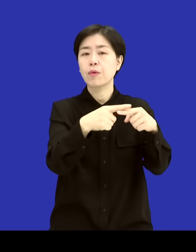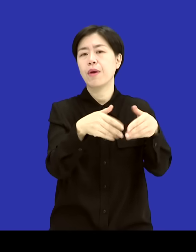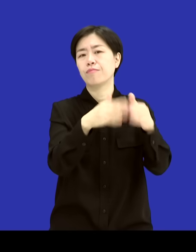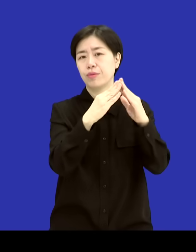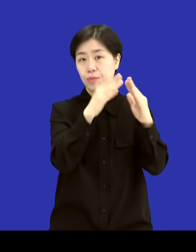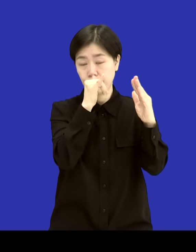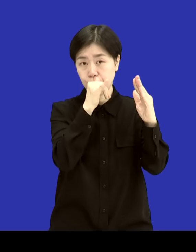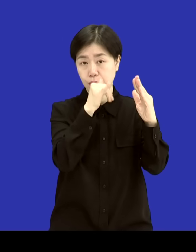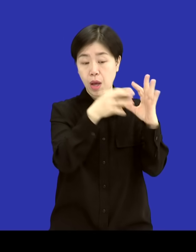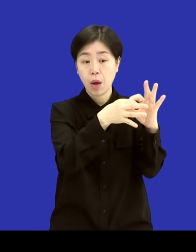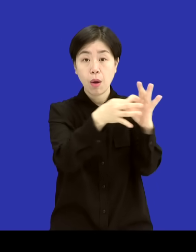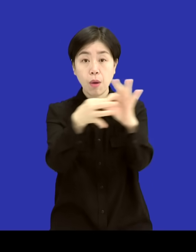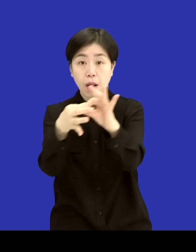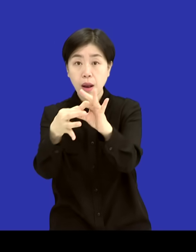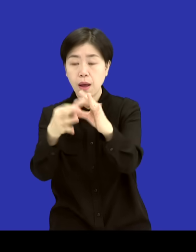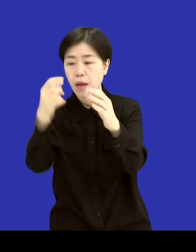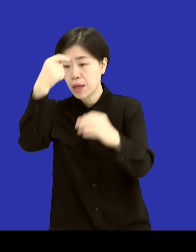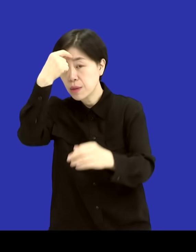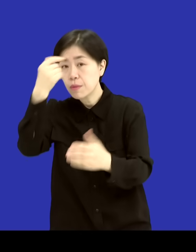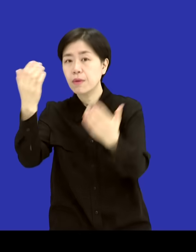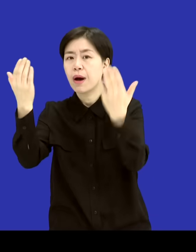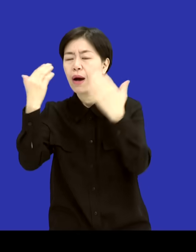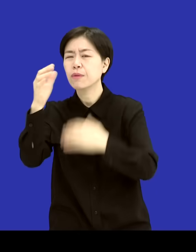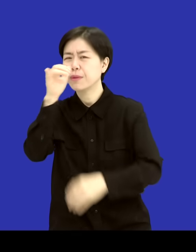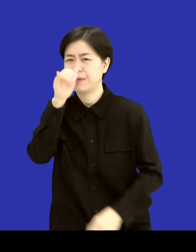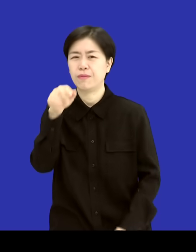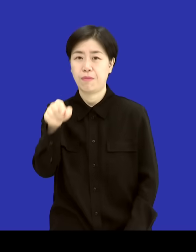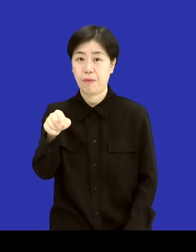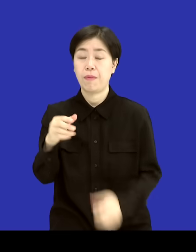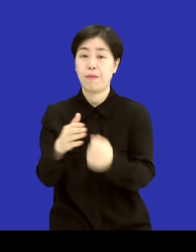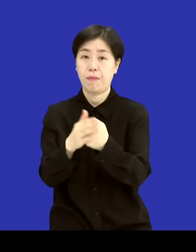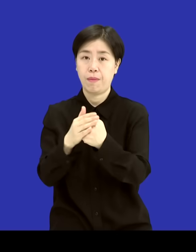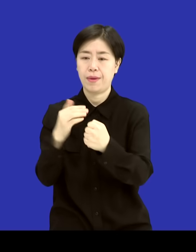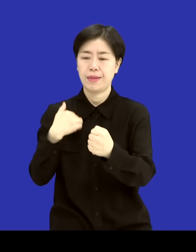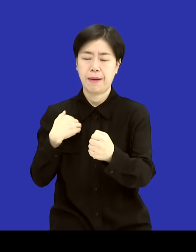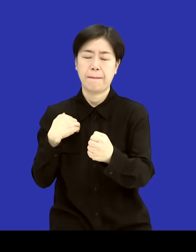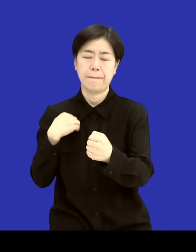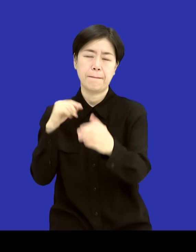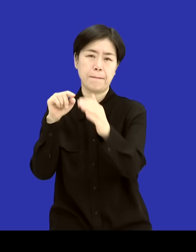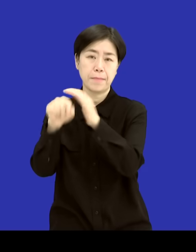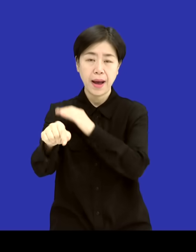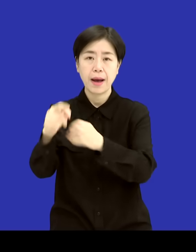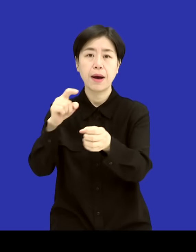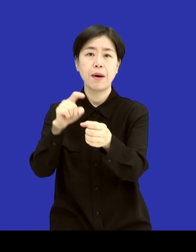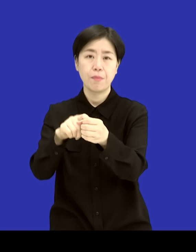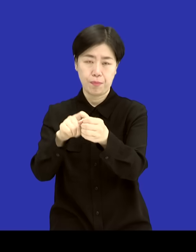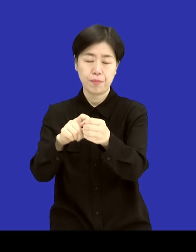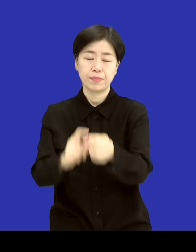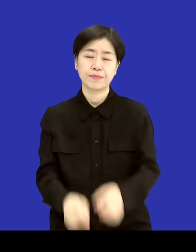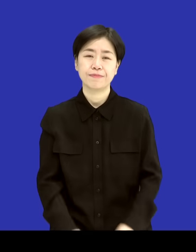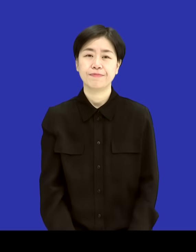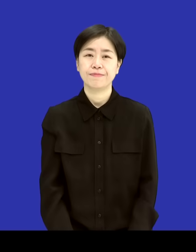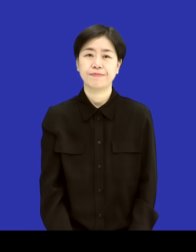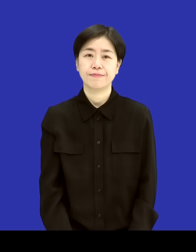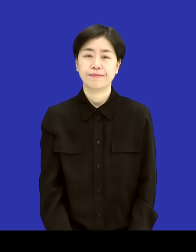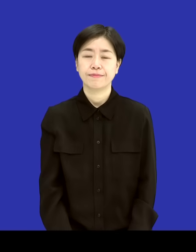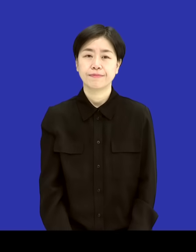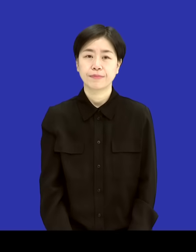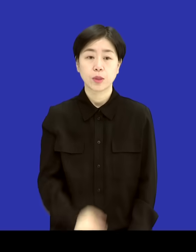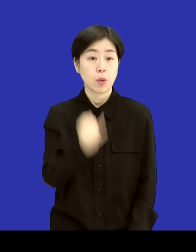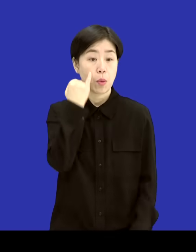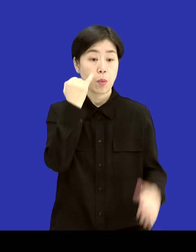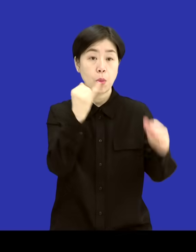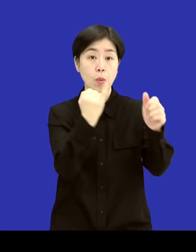또 연결되어 있는 좀 학교가 있어서 예. 좀 미션 스쿨이 있어서 예. 제가 이제 고모부 댁에 홈스테이를